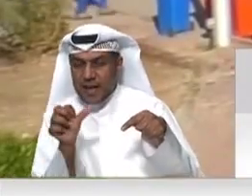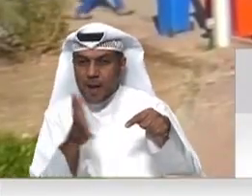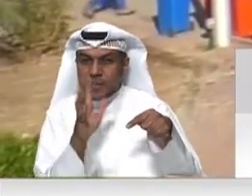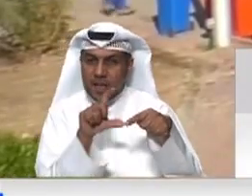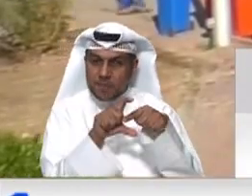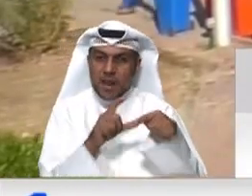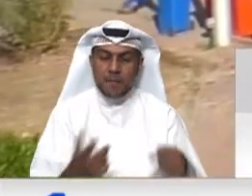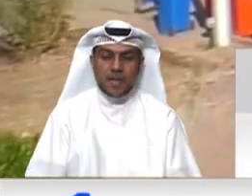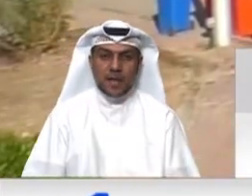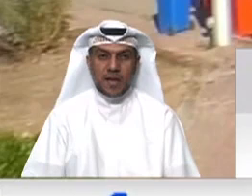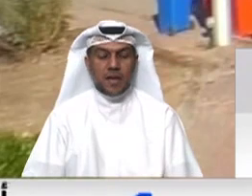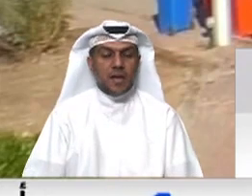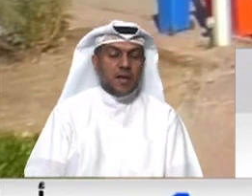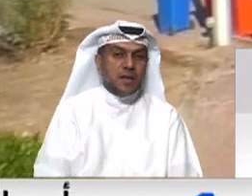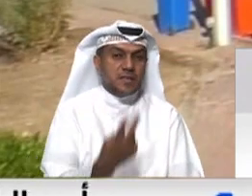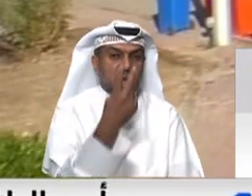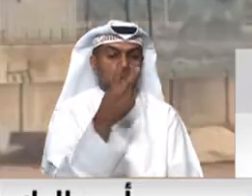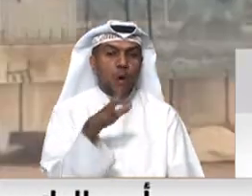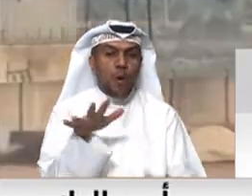إلى